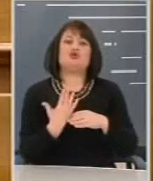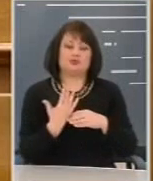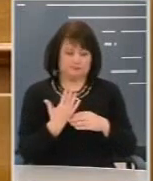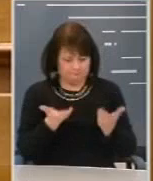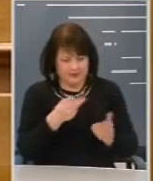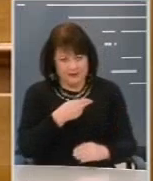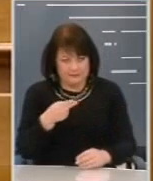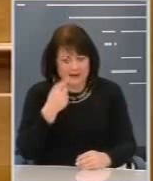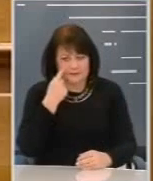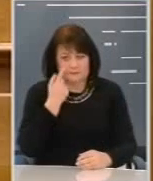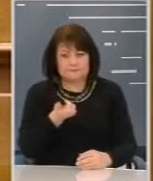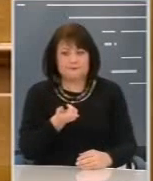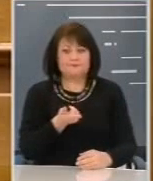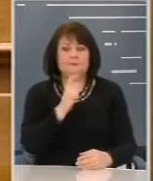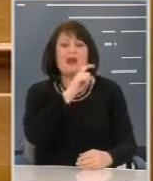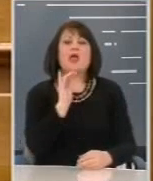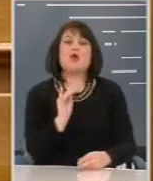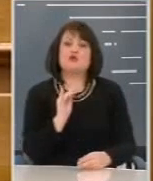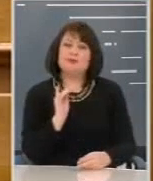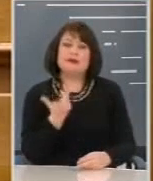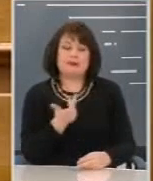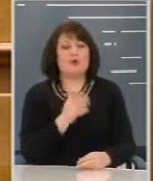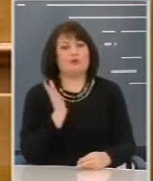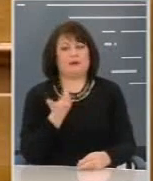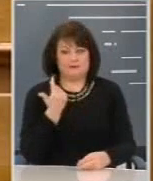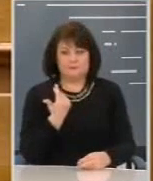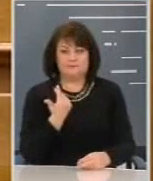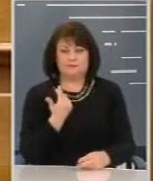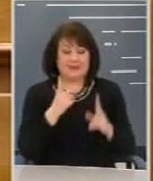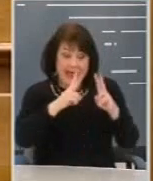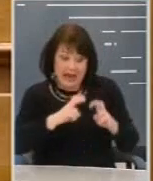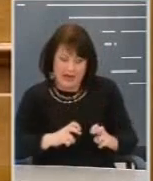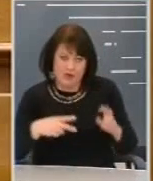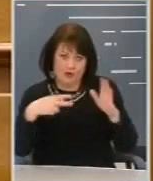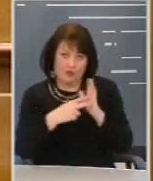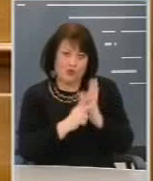πέρα το πολιτικό ερώτημα είναι, όταν έγινε έλεγχος στο ΠΑΣΟΚ το